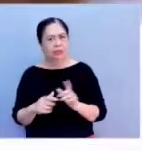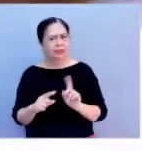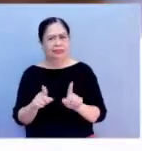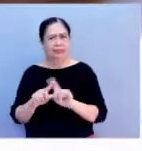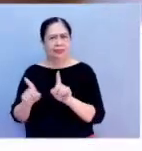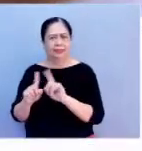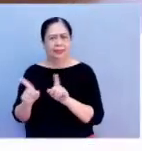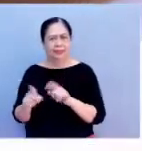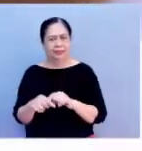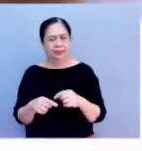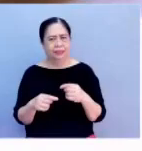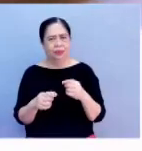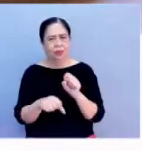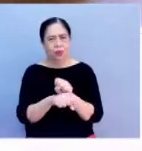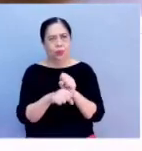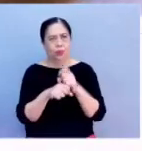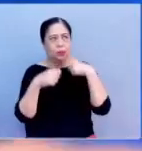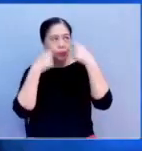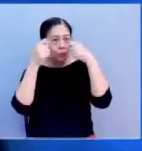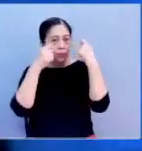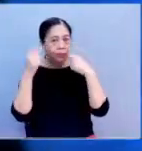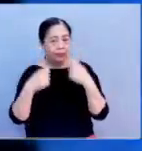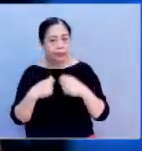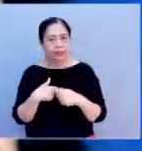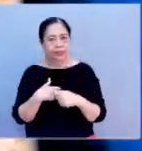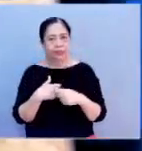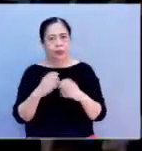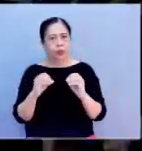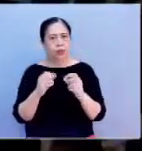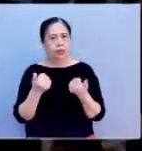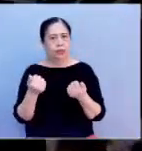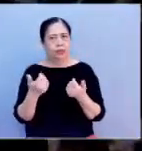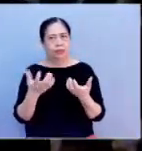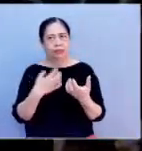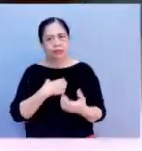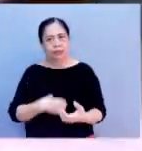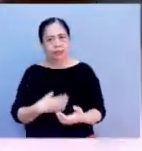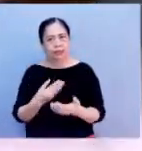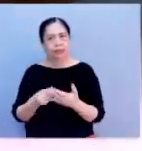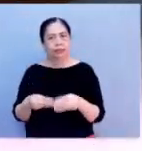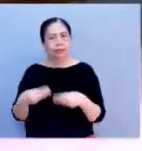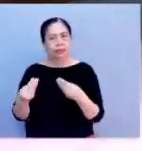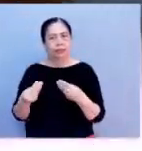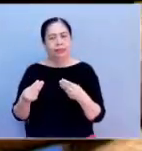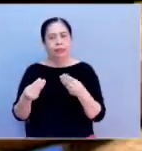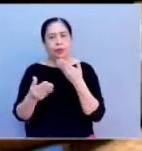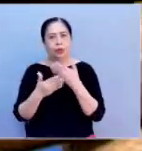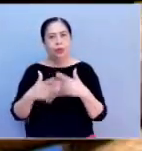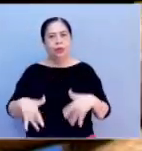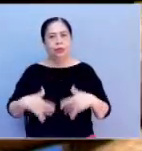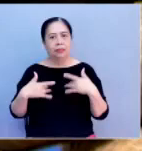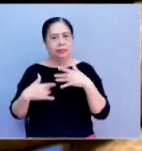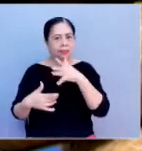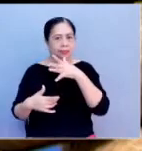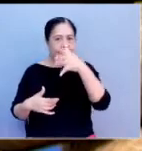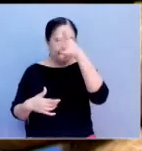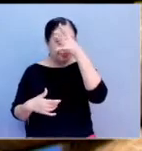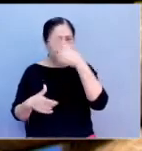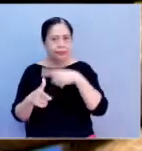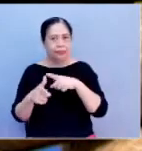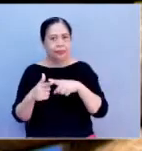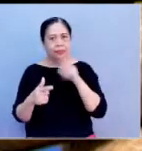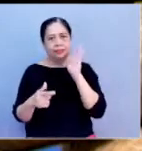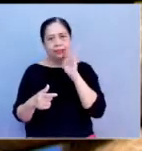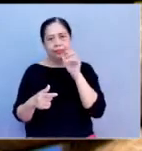racket na pinasok, naging makeup artist din po. Wala akong ibang hinangad kundi mabigyan ng magandang buhay yung nanay at tatay ko. And then yung mga kapatid ko rin,